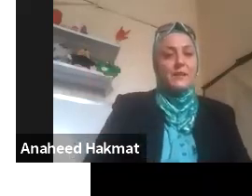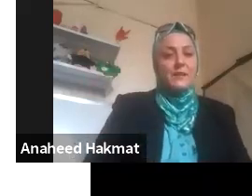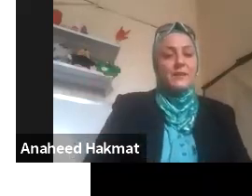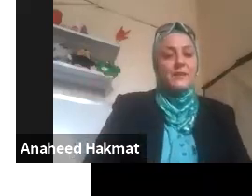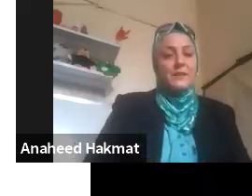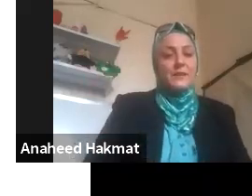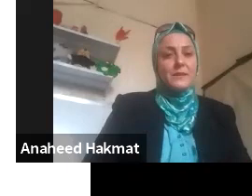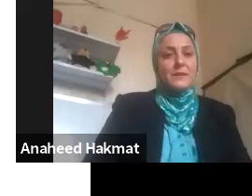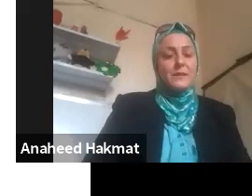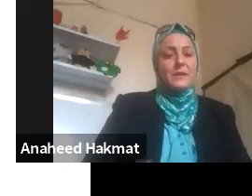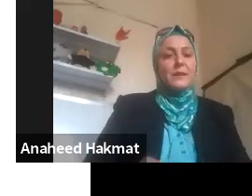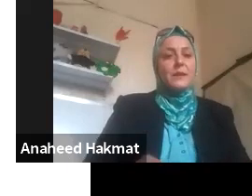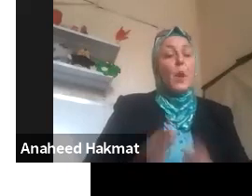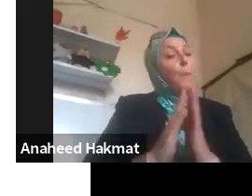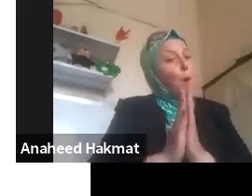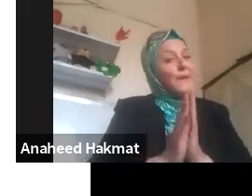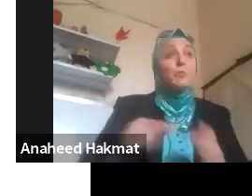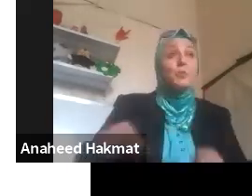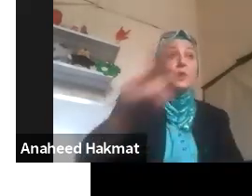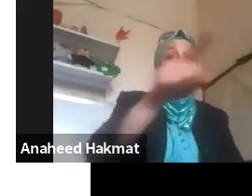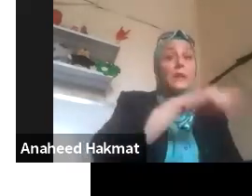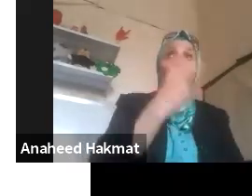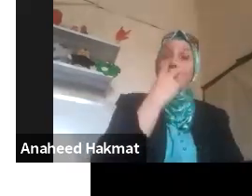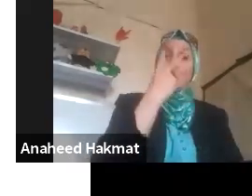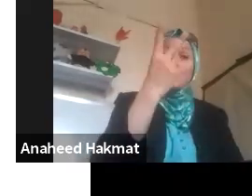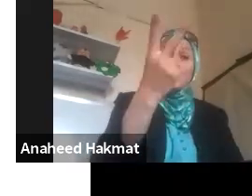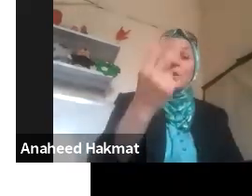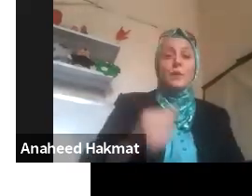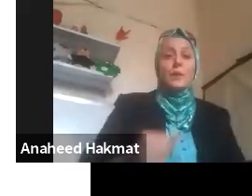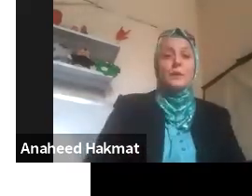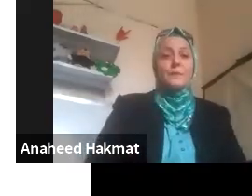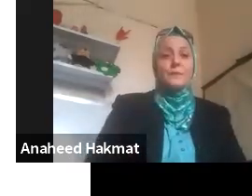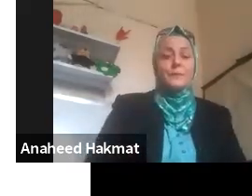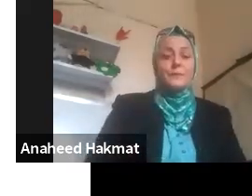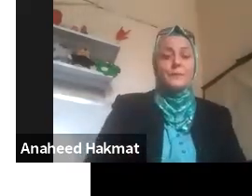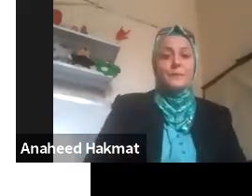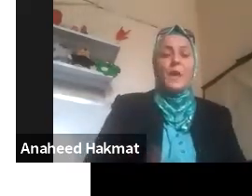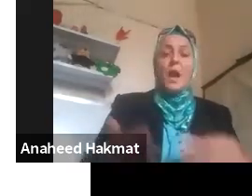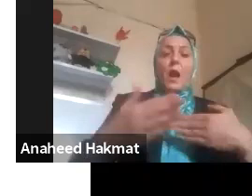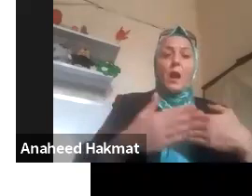طارق ممكن تعمل إغلاق للمشارك الشاشة بعد إذنك.